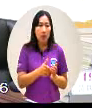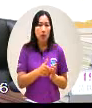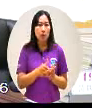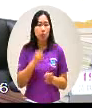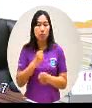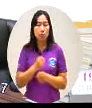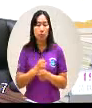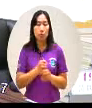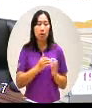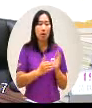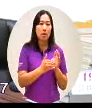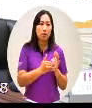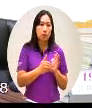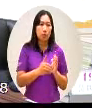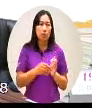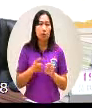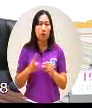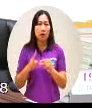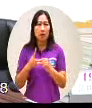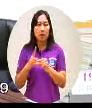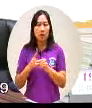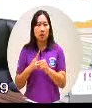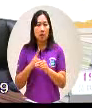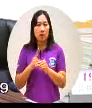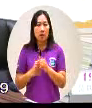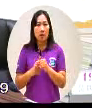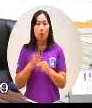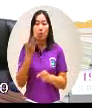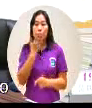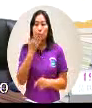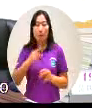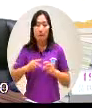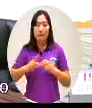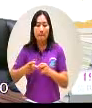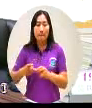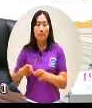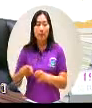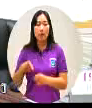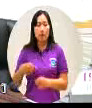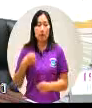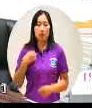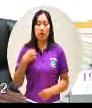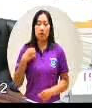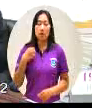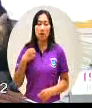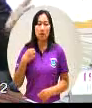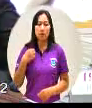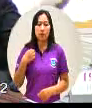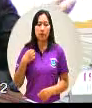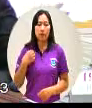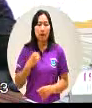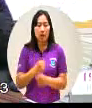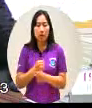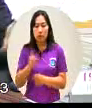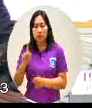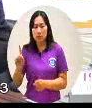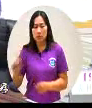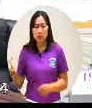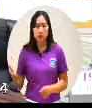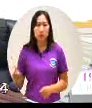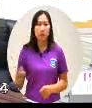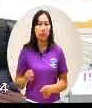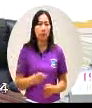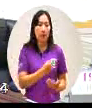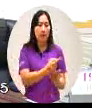咱的中美合咧做三个纤维的43%，这种的产品甲排列出来，这种的生产过程透